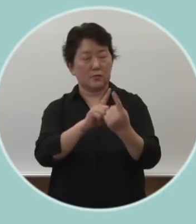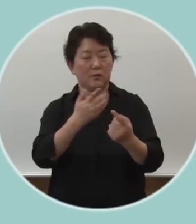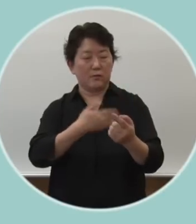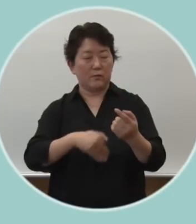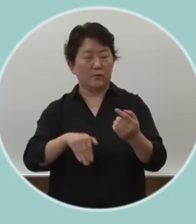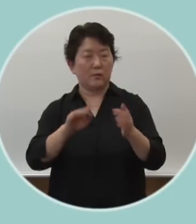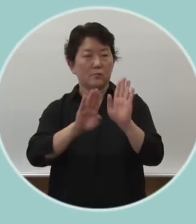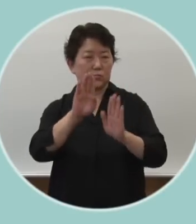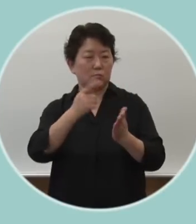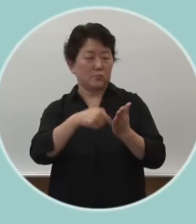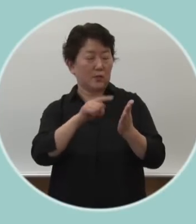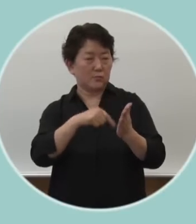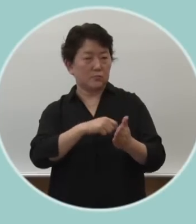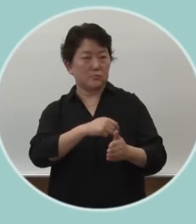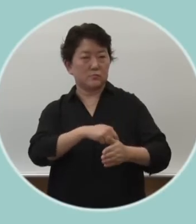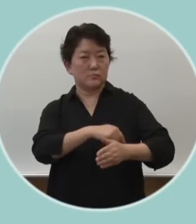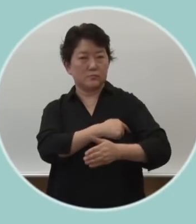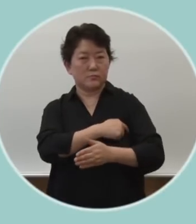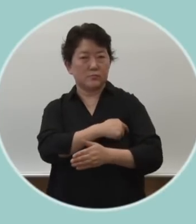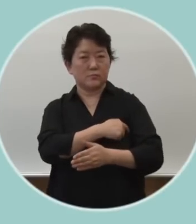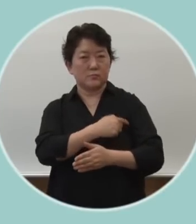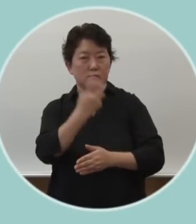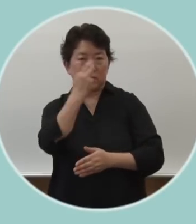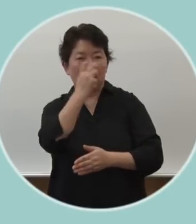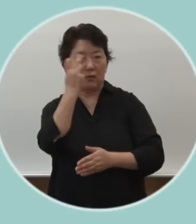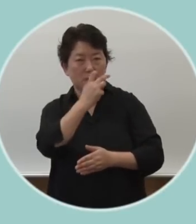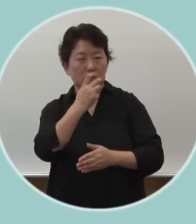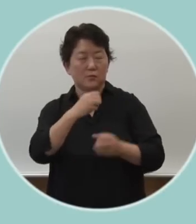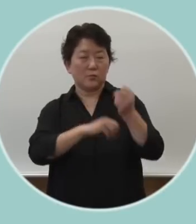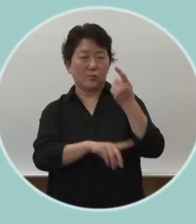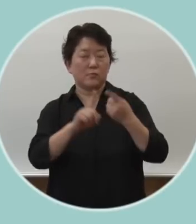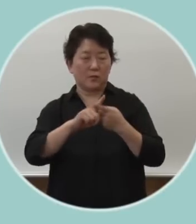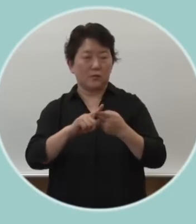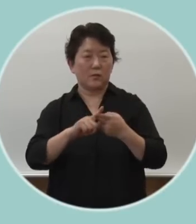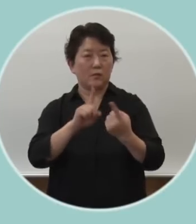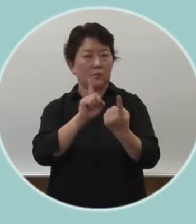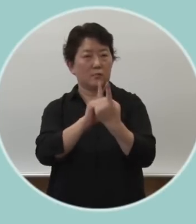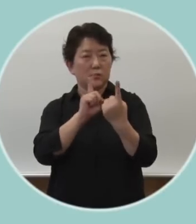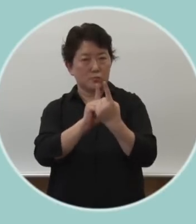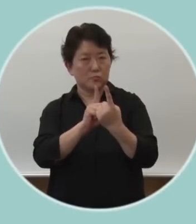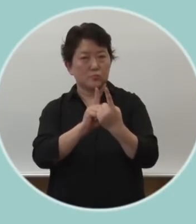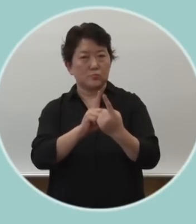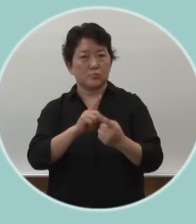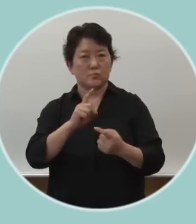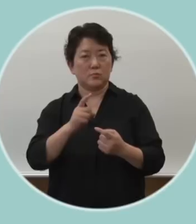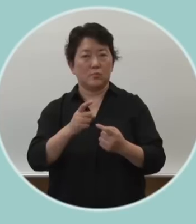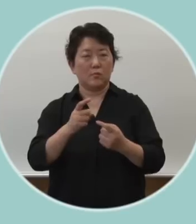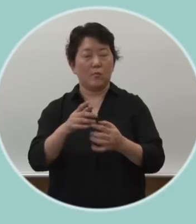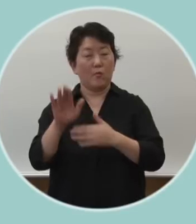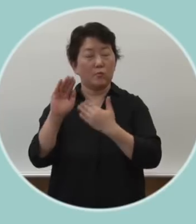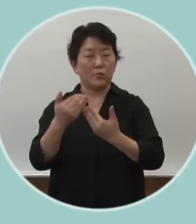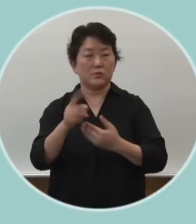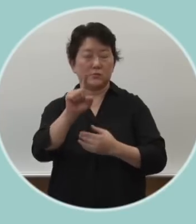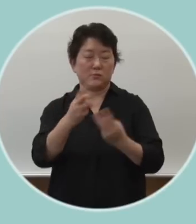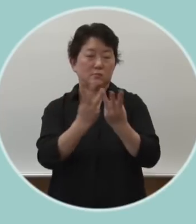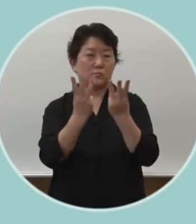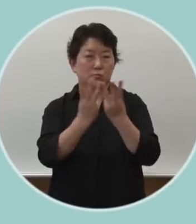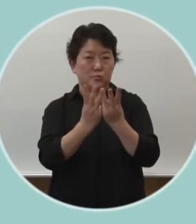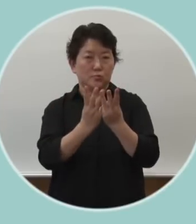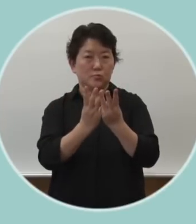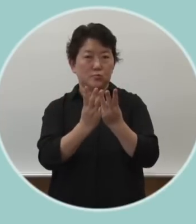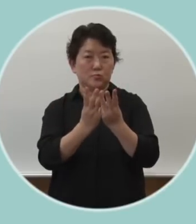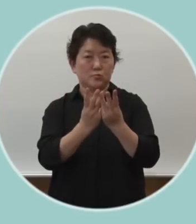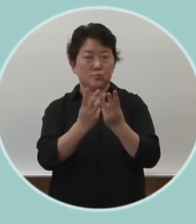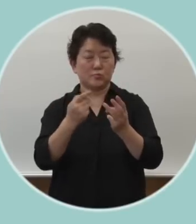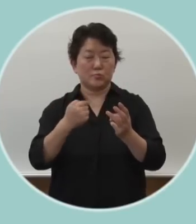調チェックや検温等の基本的な対策や踊り連の人数や運行エリアを縮小